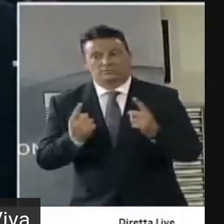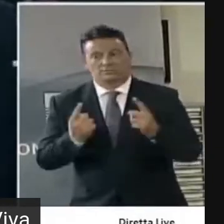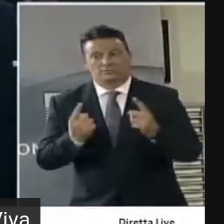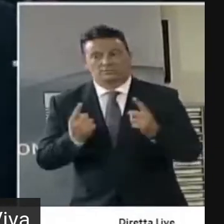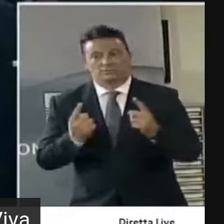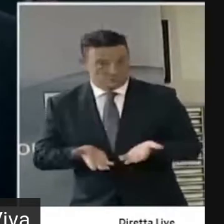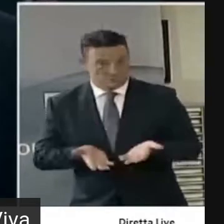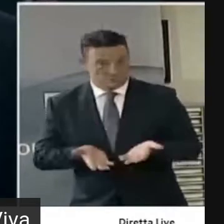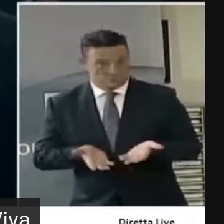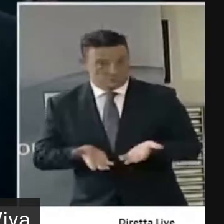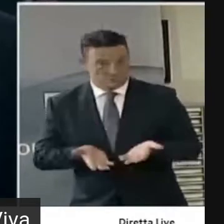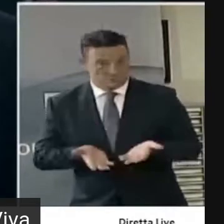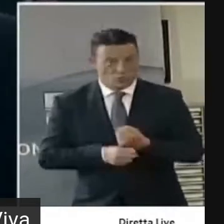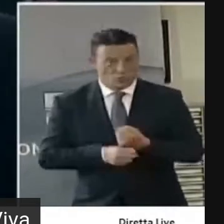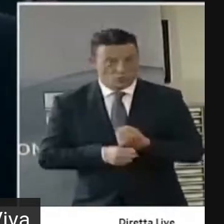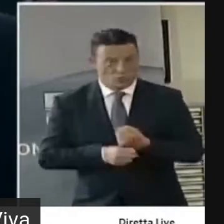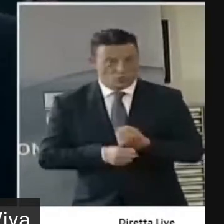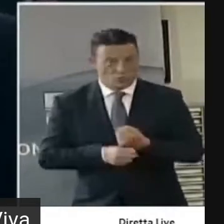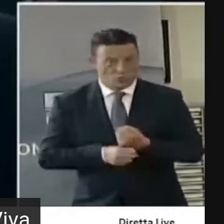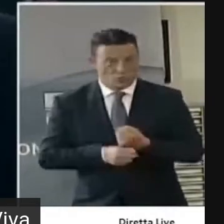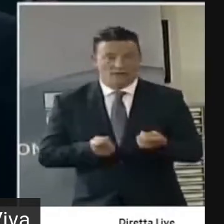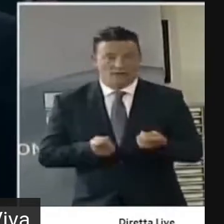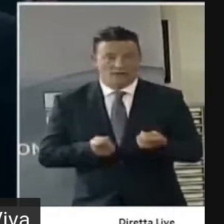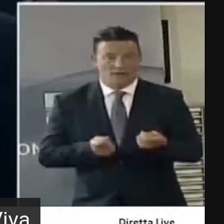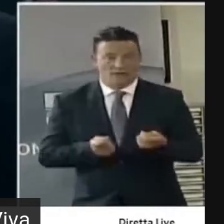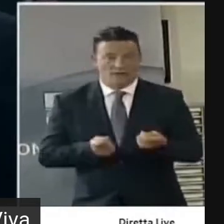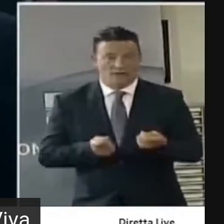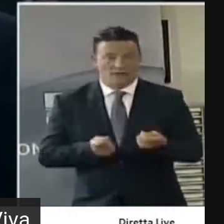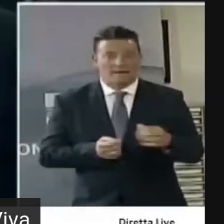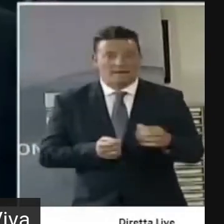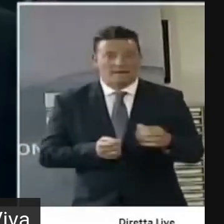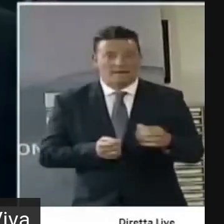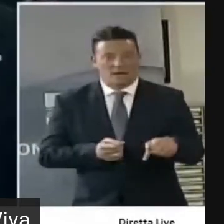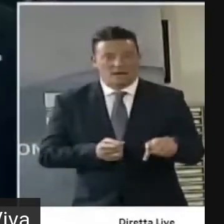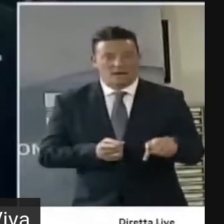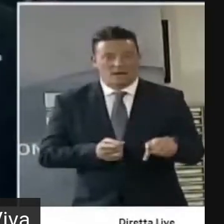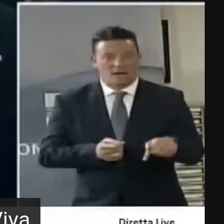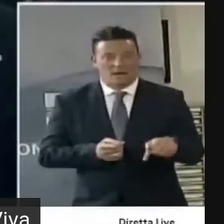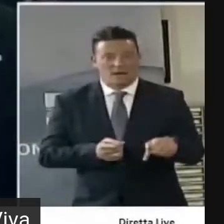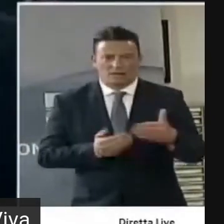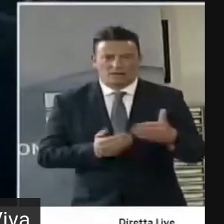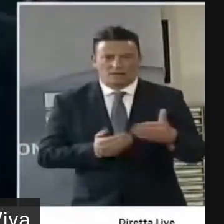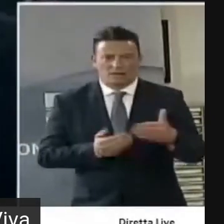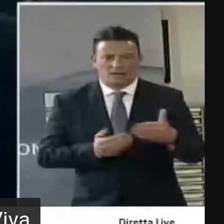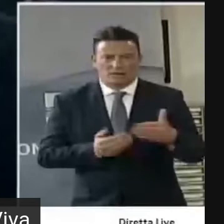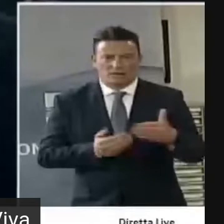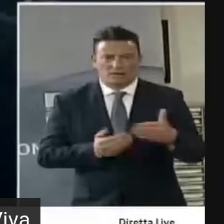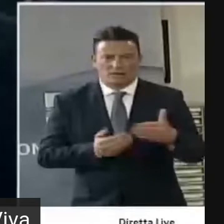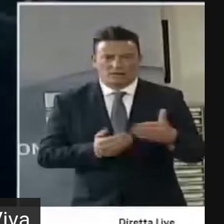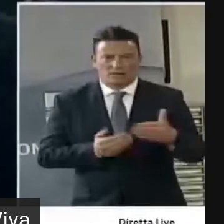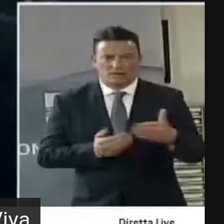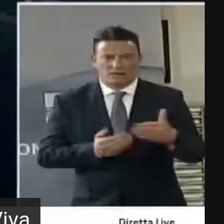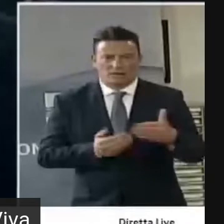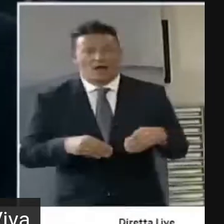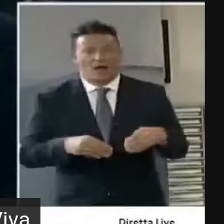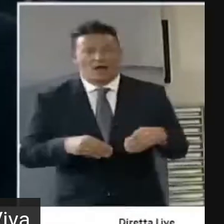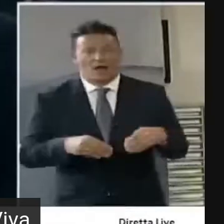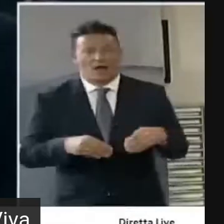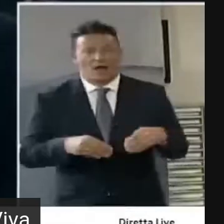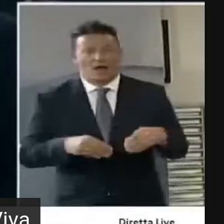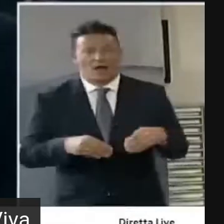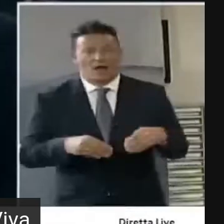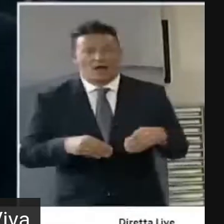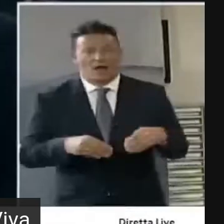a questo lavoro di coordinamento e di definizione delle priorità stia chiaramente partecipando il